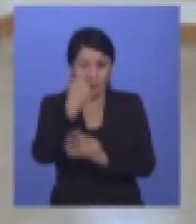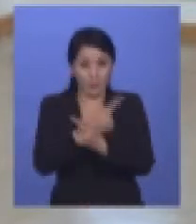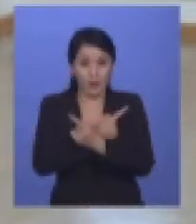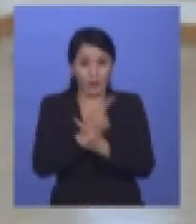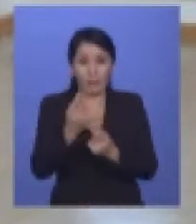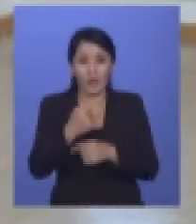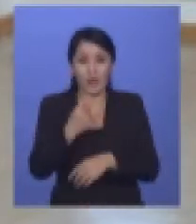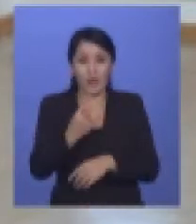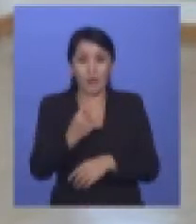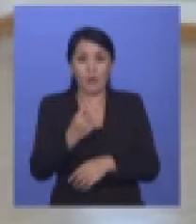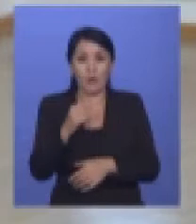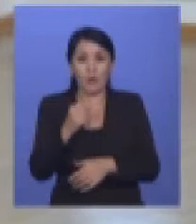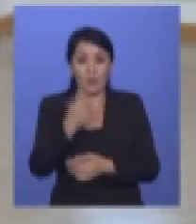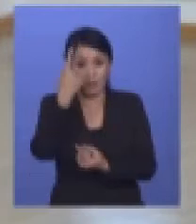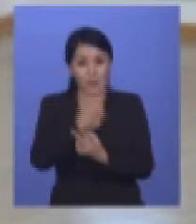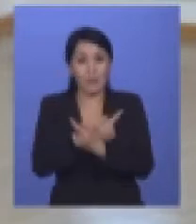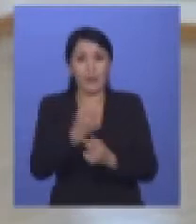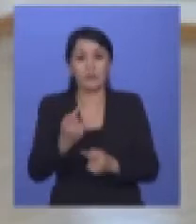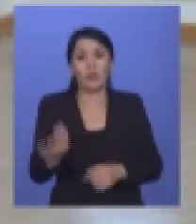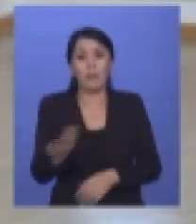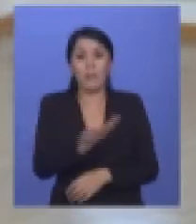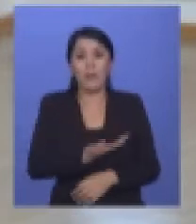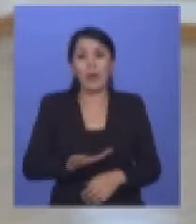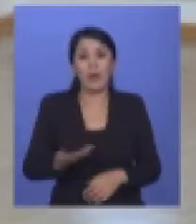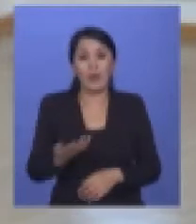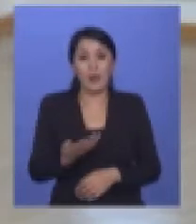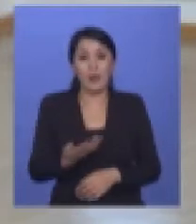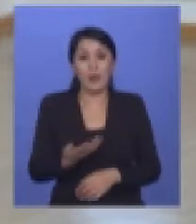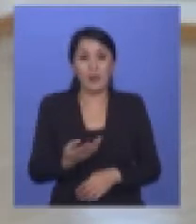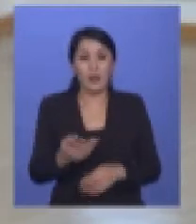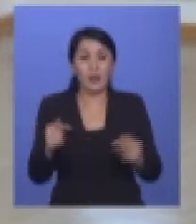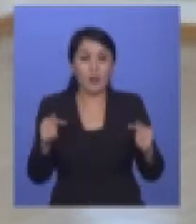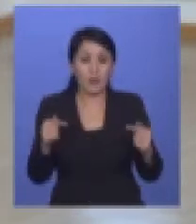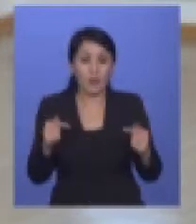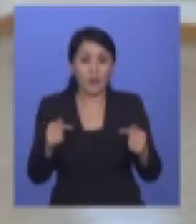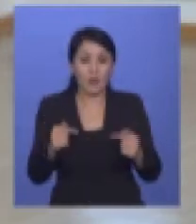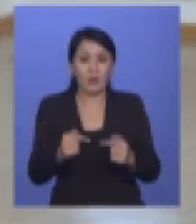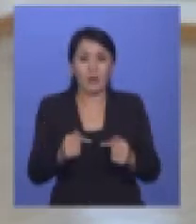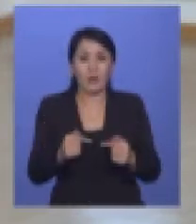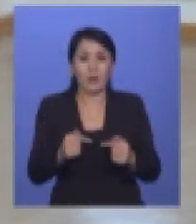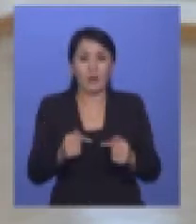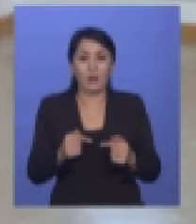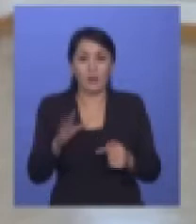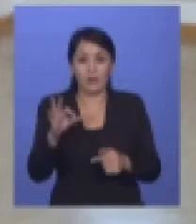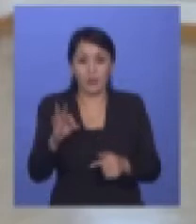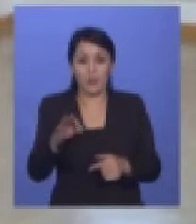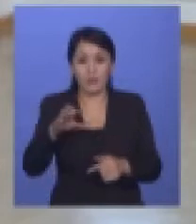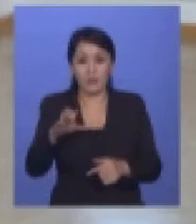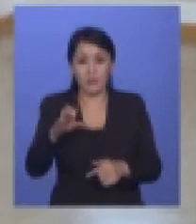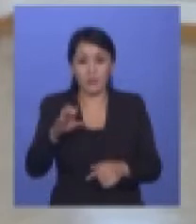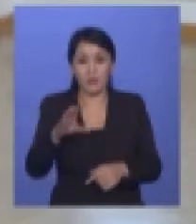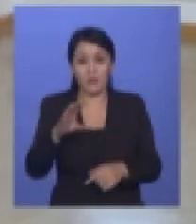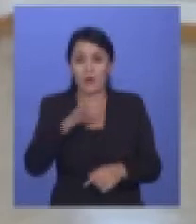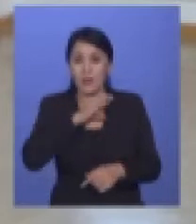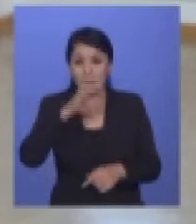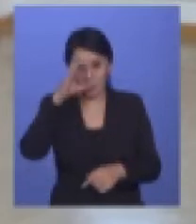айтатын болсақ, сол деректердің өзі бізге бүгінгі күнде енді нақты енді айтатын болсақ, омбыға келіп тірелді, Сібір